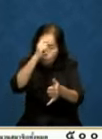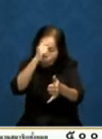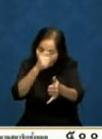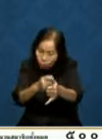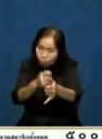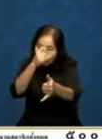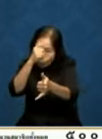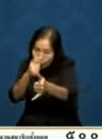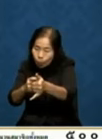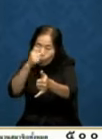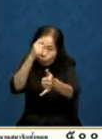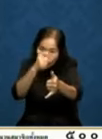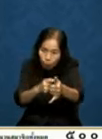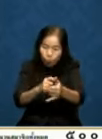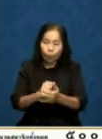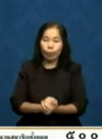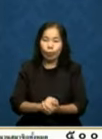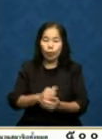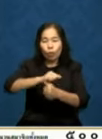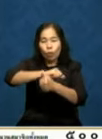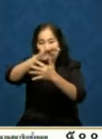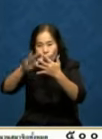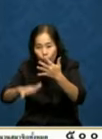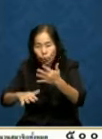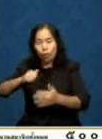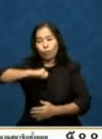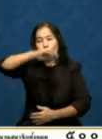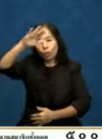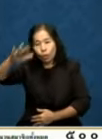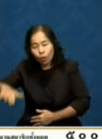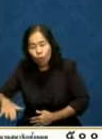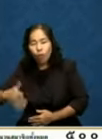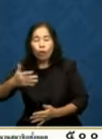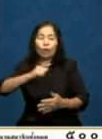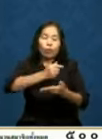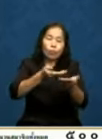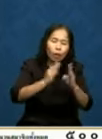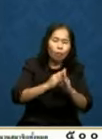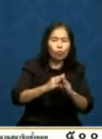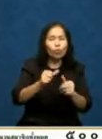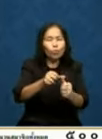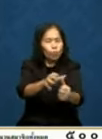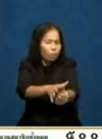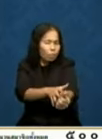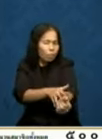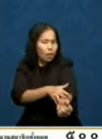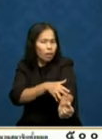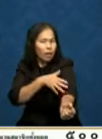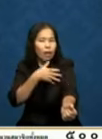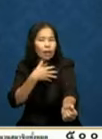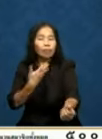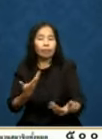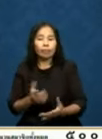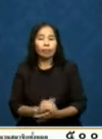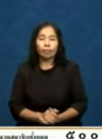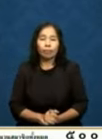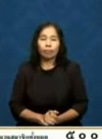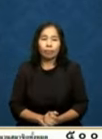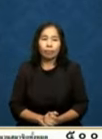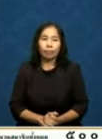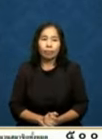และกันพี่ป้าน้าอาเราก็อยู่กันมาด้วยความสงบสุขร่มเย็นท่านประธานครับ